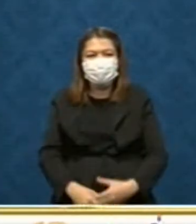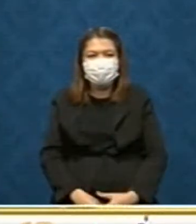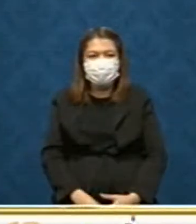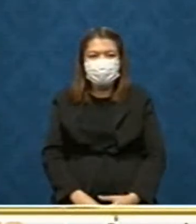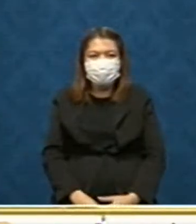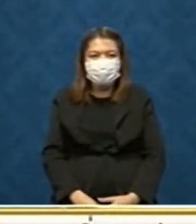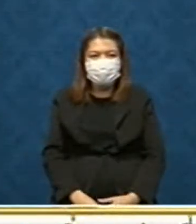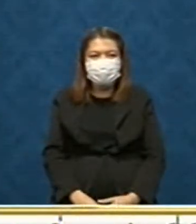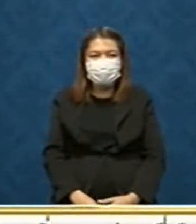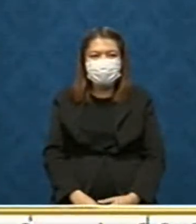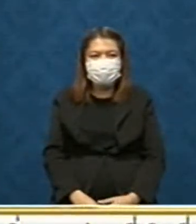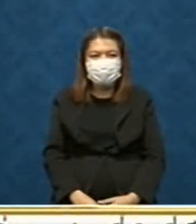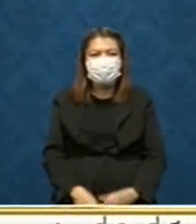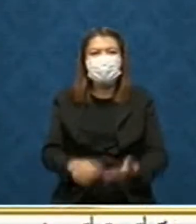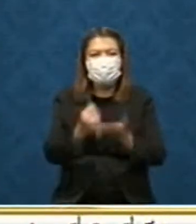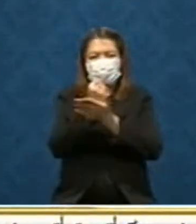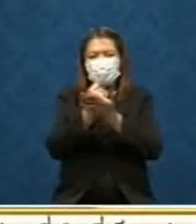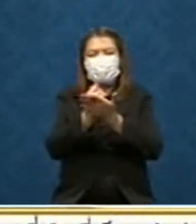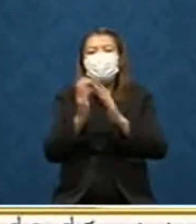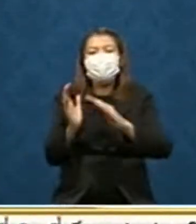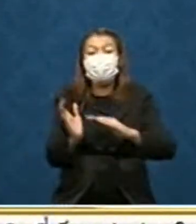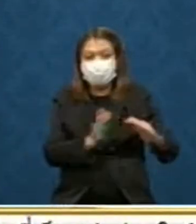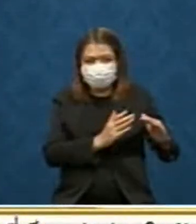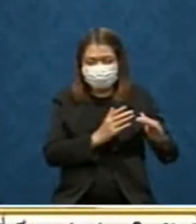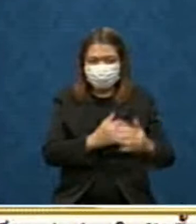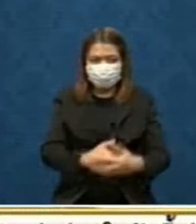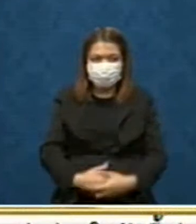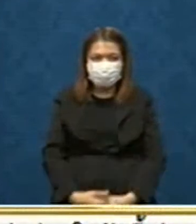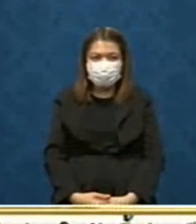เพรฉั้น เอา เรื่องยาศิทิุผ่านไปครับ